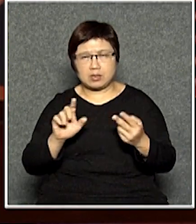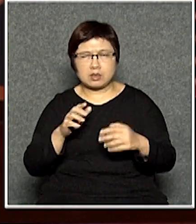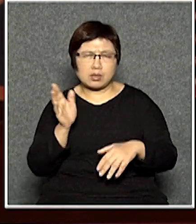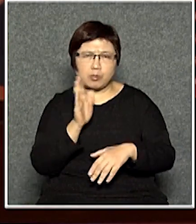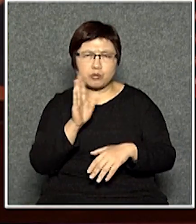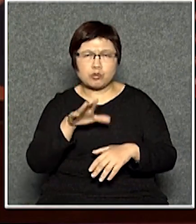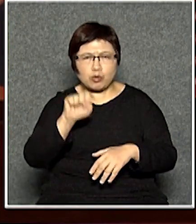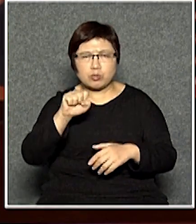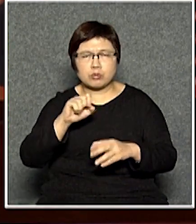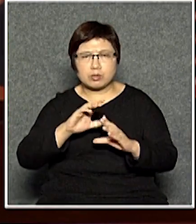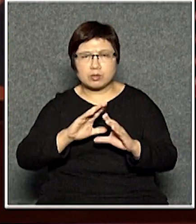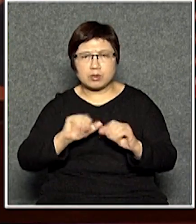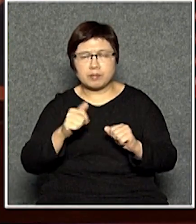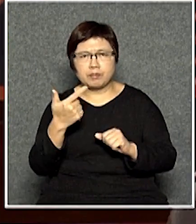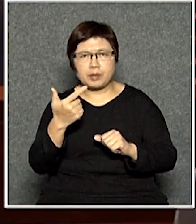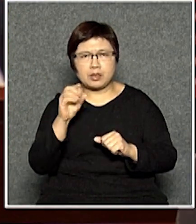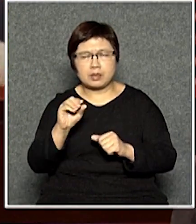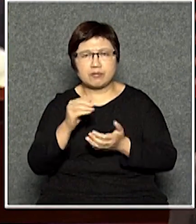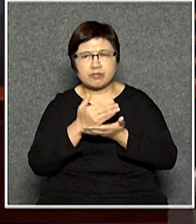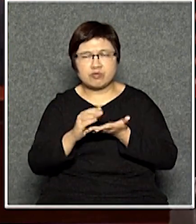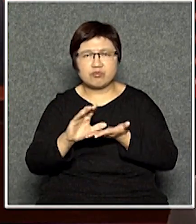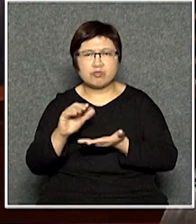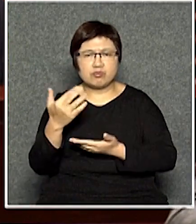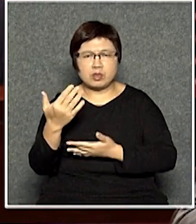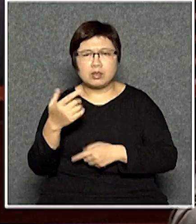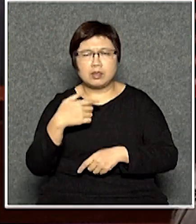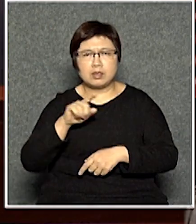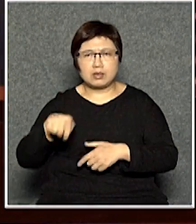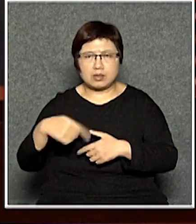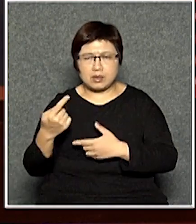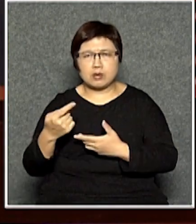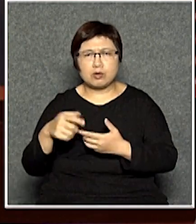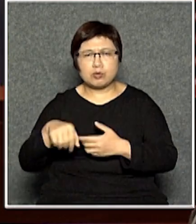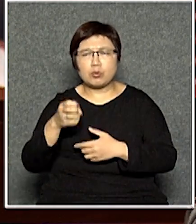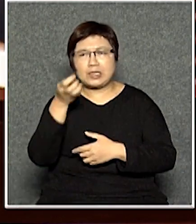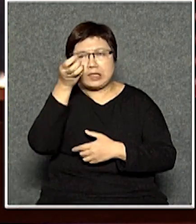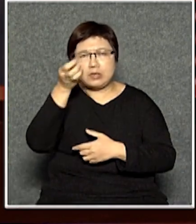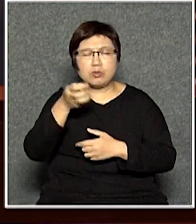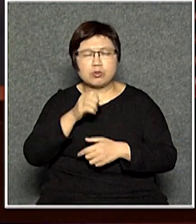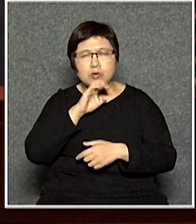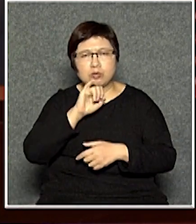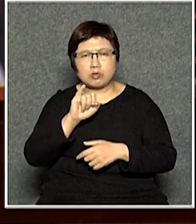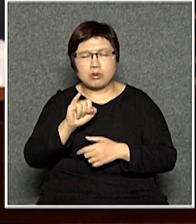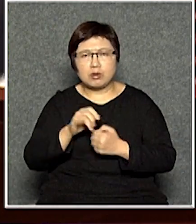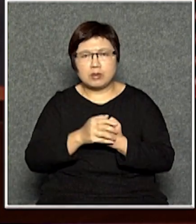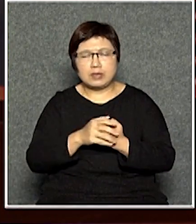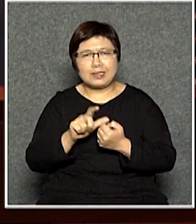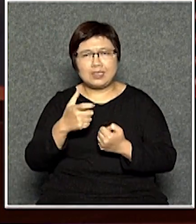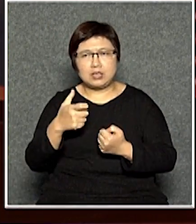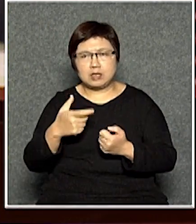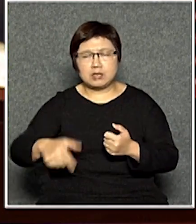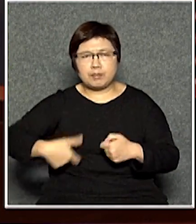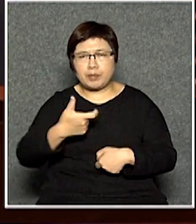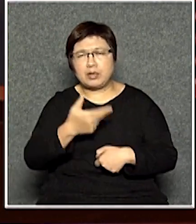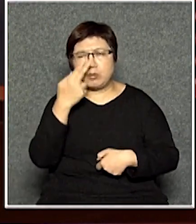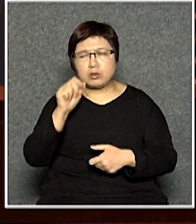億配額之外，其餘每年我們都是用多了的，我們都是用少了，應該說而那些錢是倒了落海的，這些都